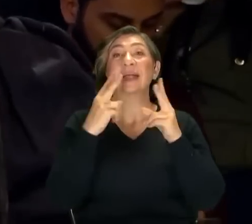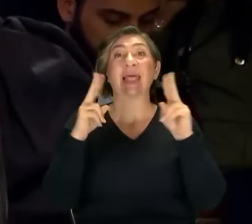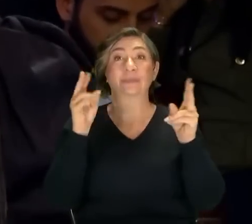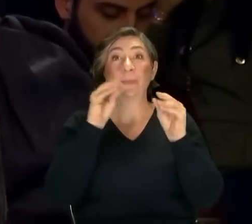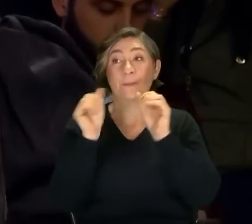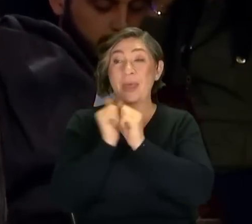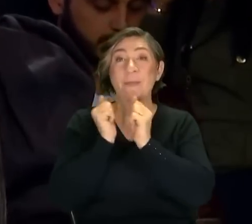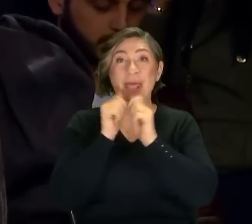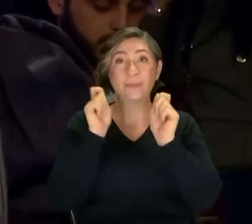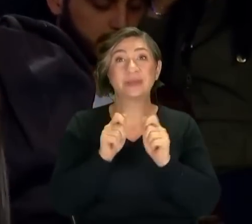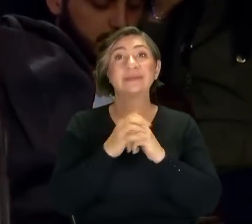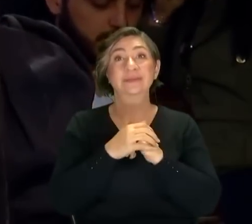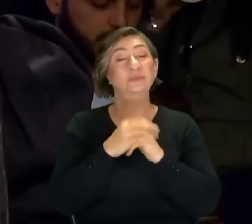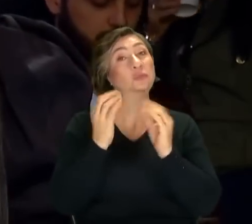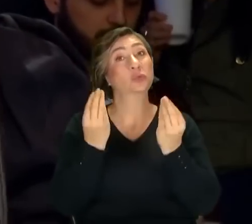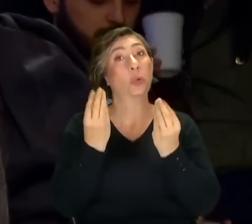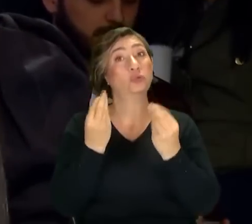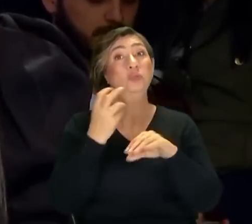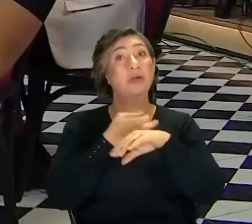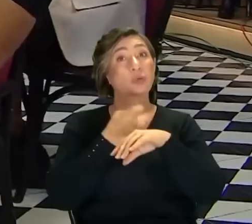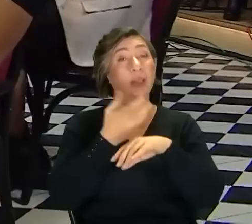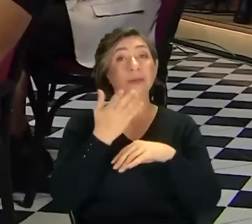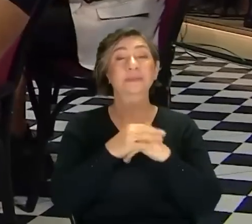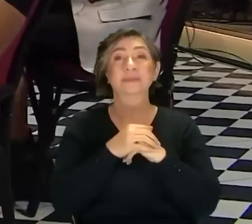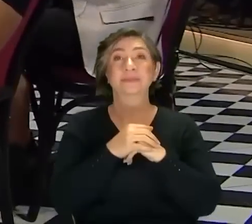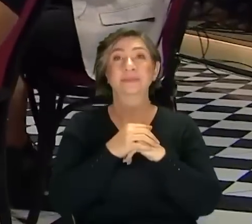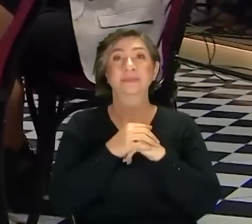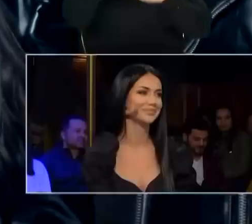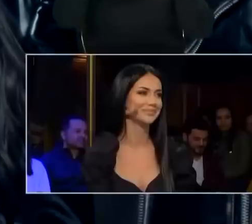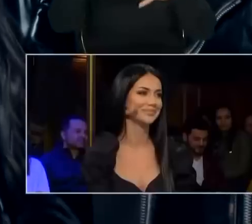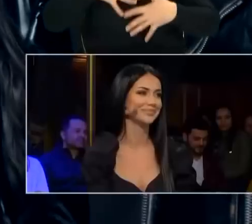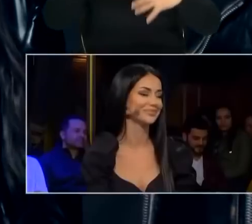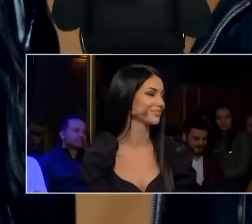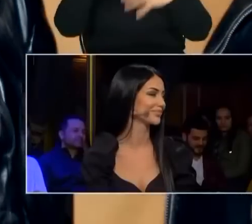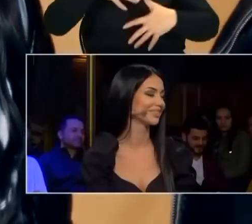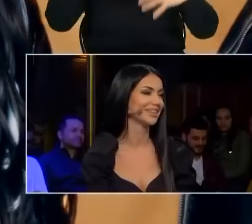de beraber mi yaptın? Evet, beraber Allah Allah, çok güzel olmuş. Maşallah. Devam.